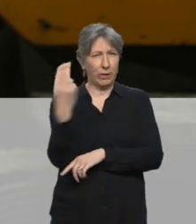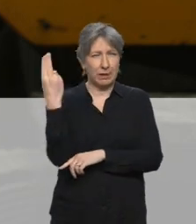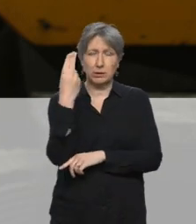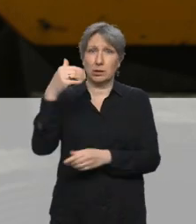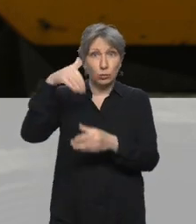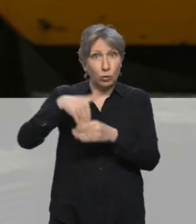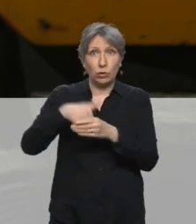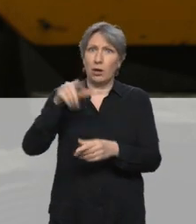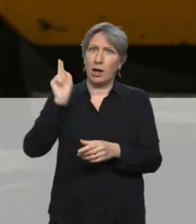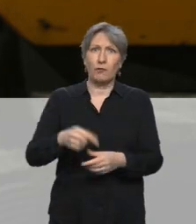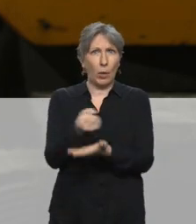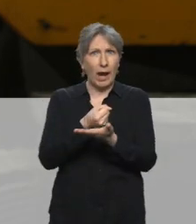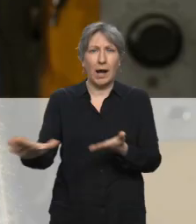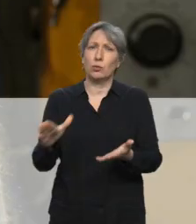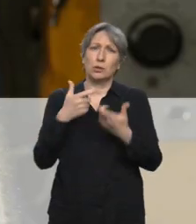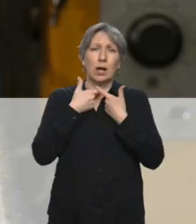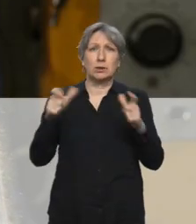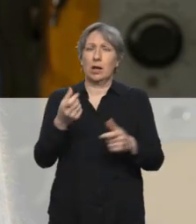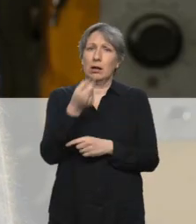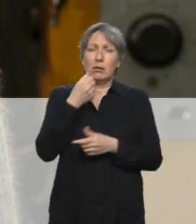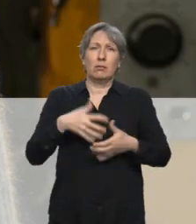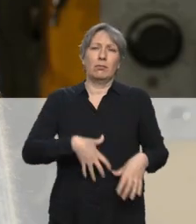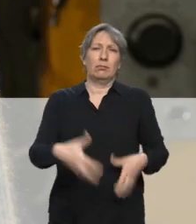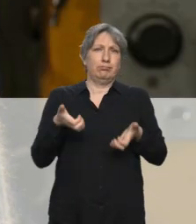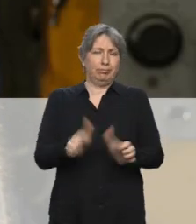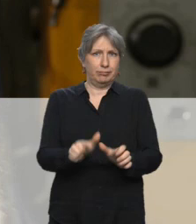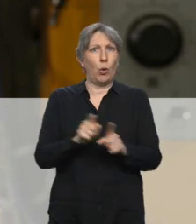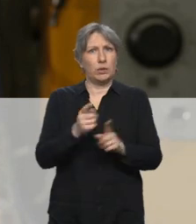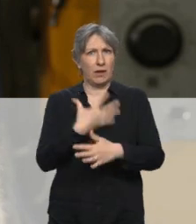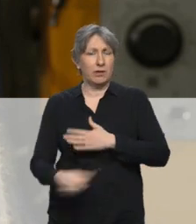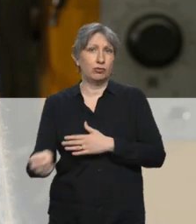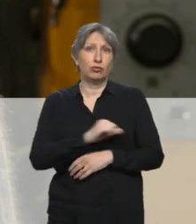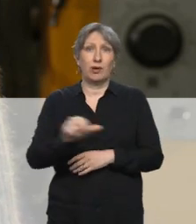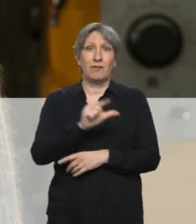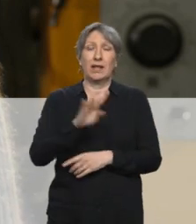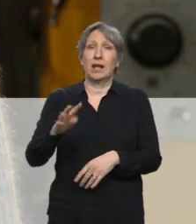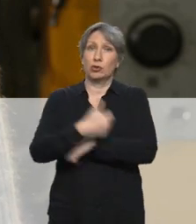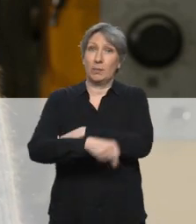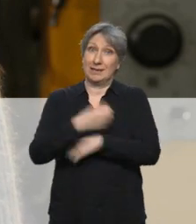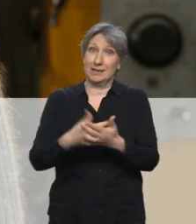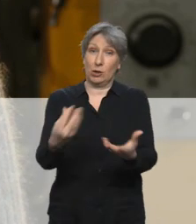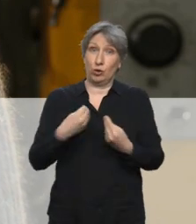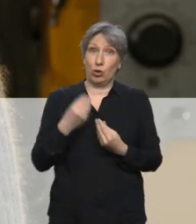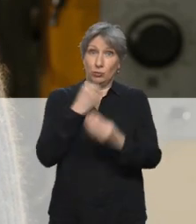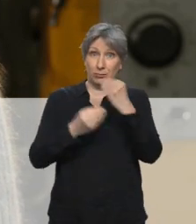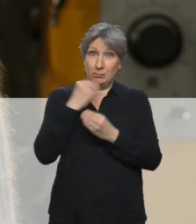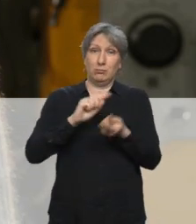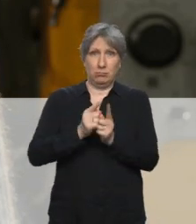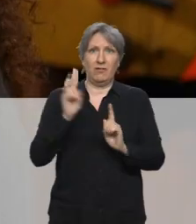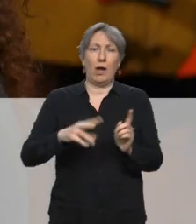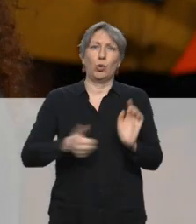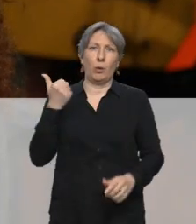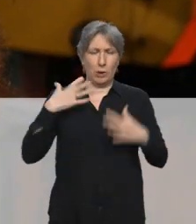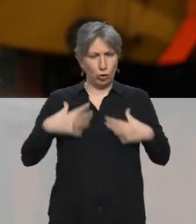à la contraception et à l'IVG jusqu'à 24 semaines. C'est aussi ça les conditions de notre autonomie. Avoir réellement les moyens de se soigner et décider quoi faire de nos